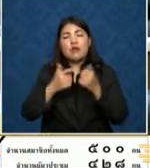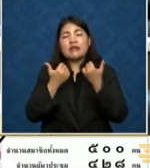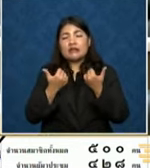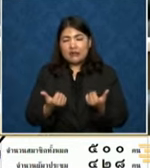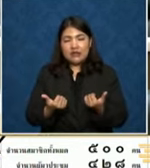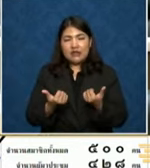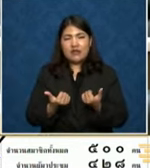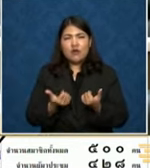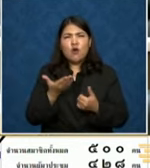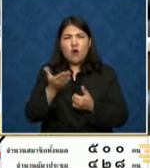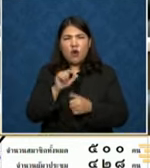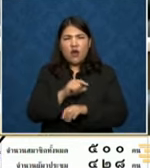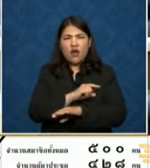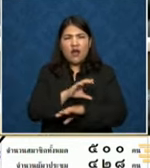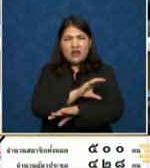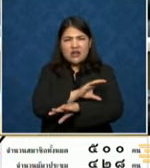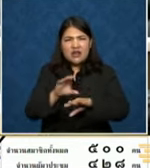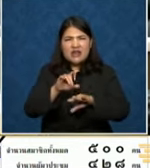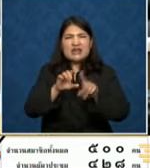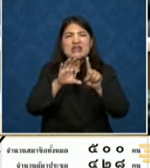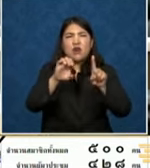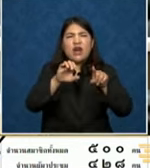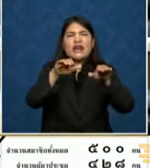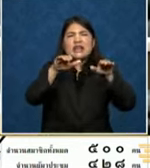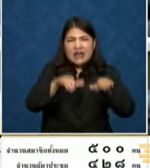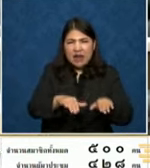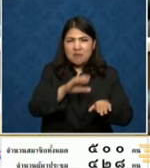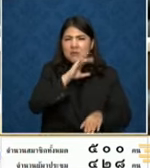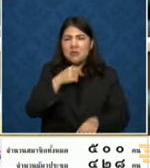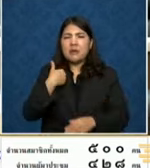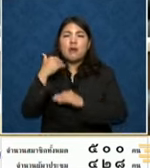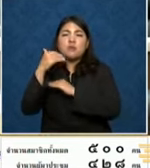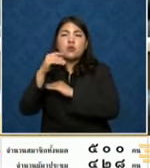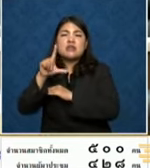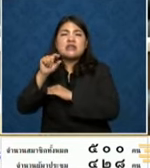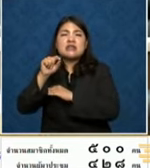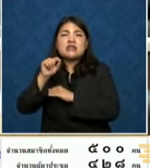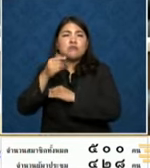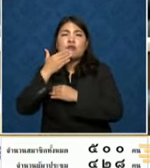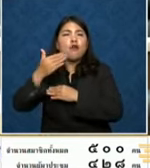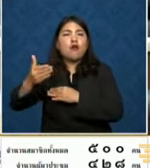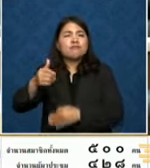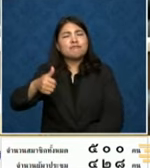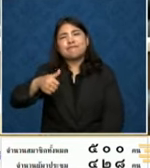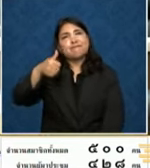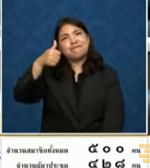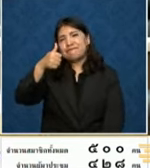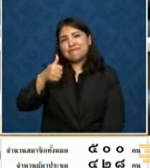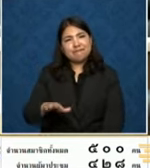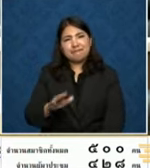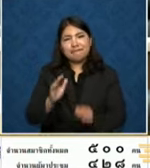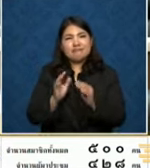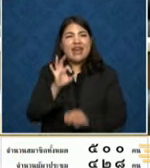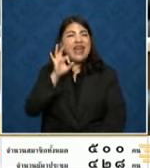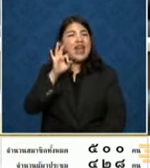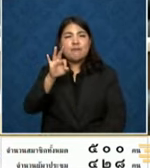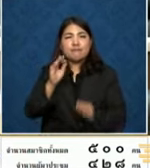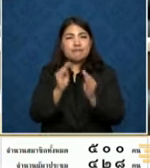าให้มันต่ำกว่า100บาทลงมาเถอะครับจะกำหนด20บาทตลอดสายมันเป็นไปไม่ได้เลยครับ F อีกครับท่านประธาน